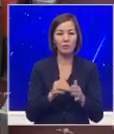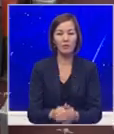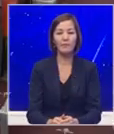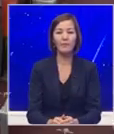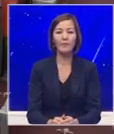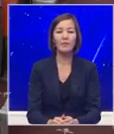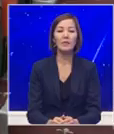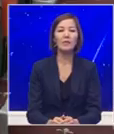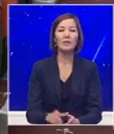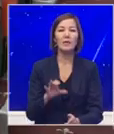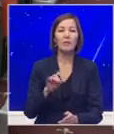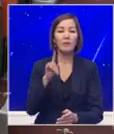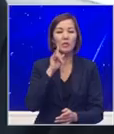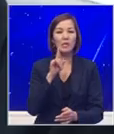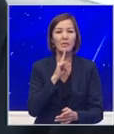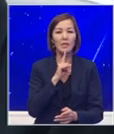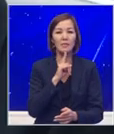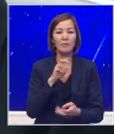Наряду с